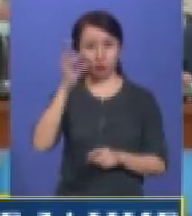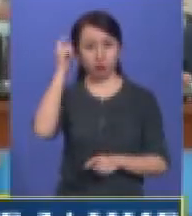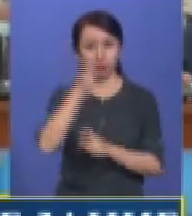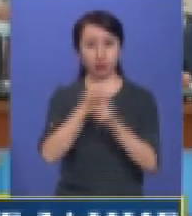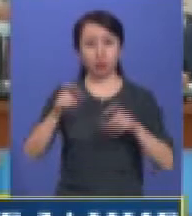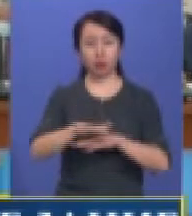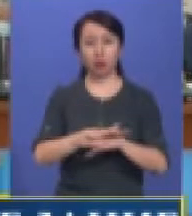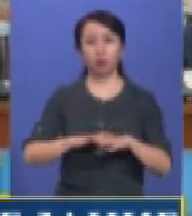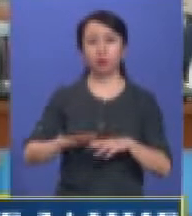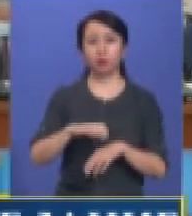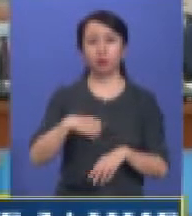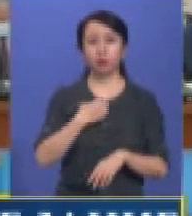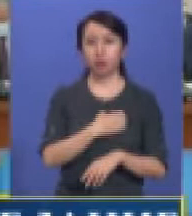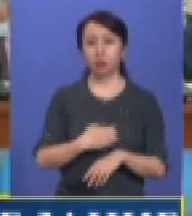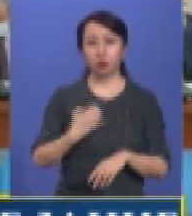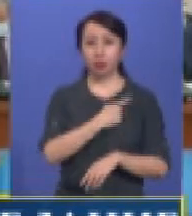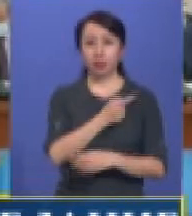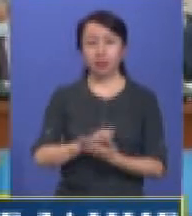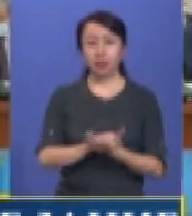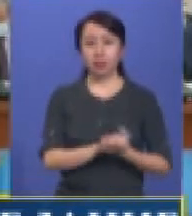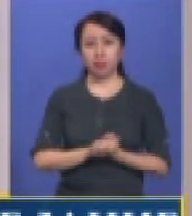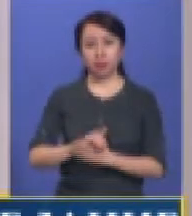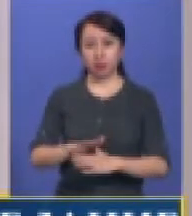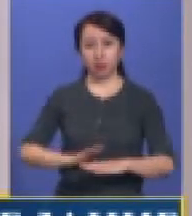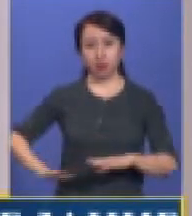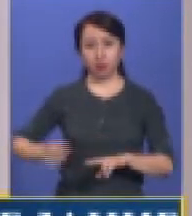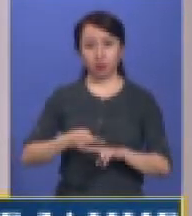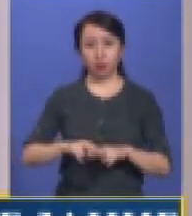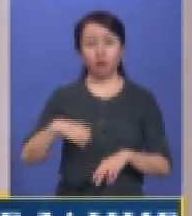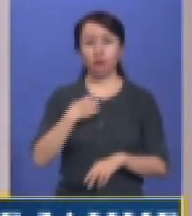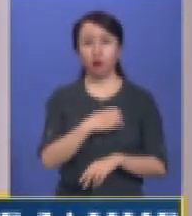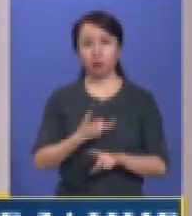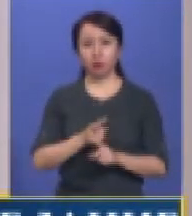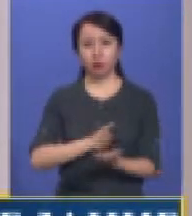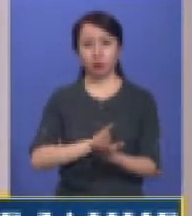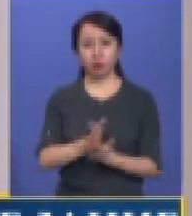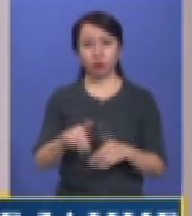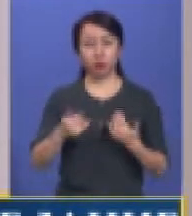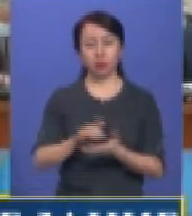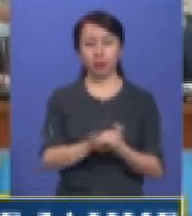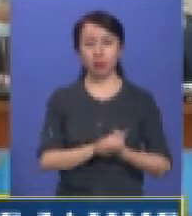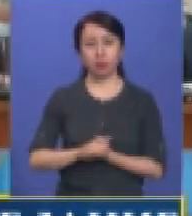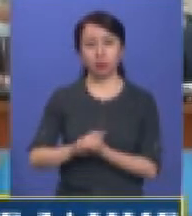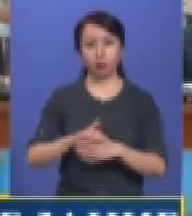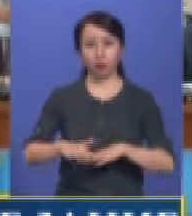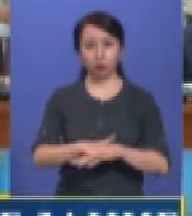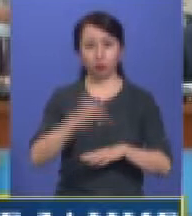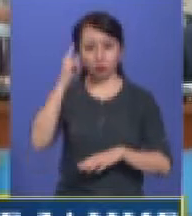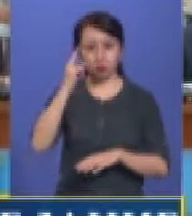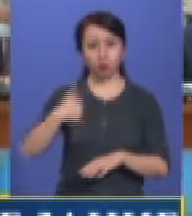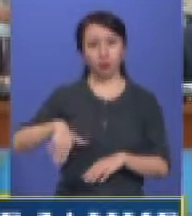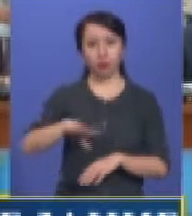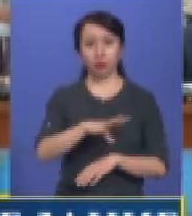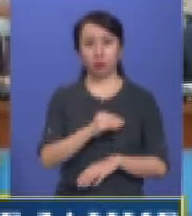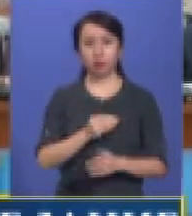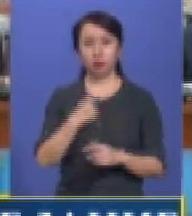послании народу особо выделил значение укрепления единства страны, отметив, что важная роль в этом направлении возложена на Ассамблею. Вместе с